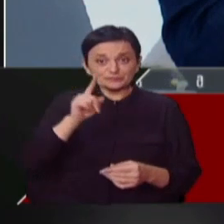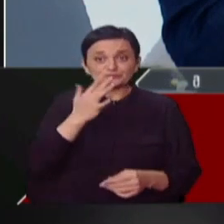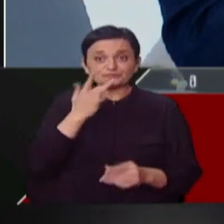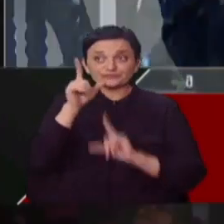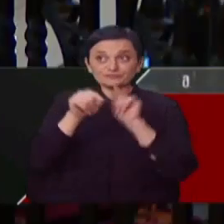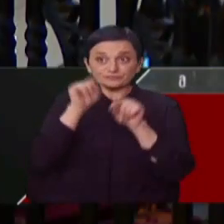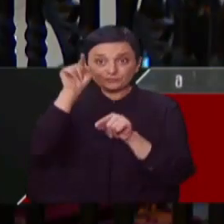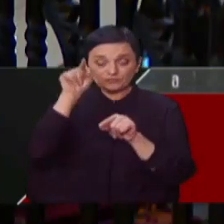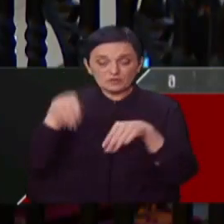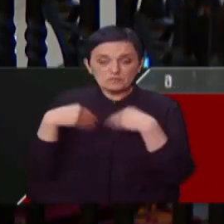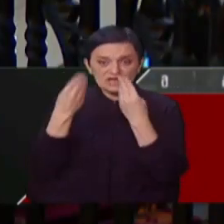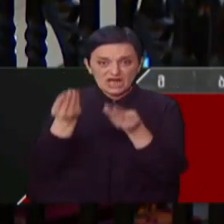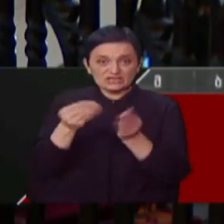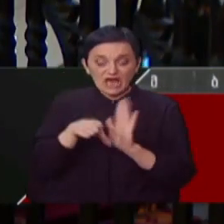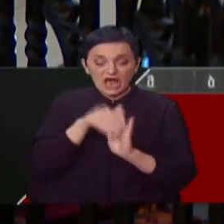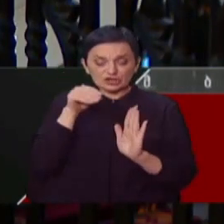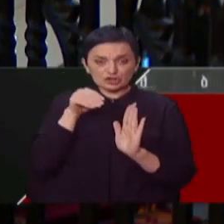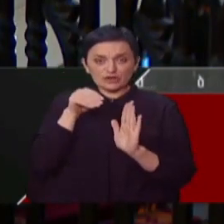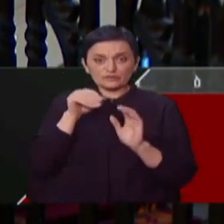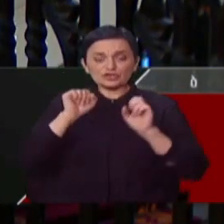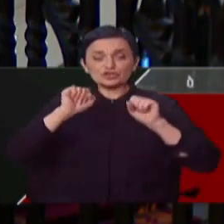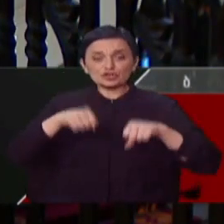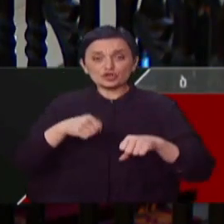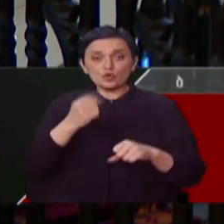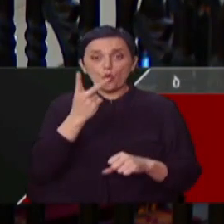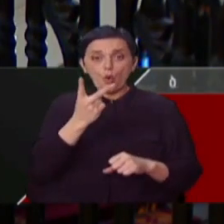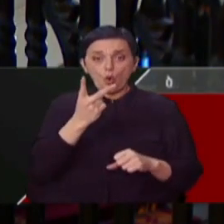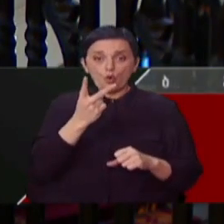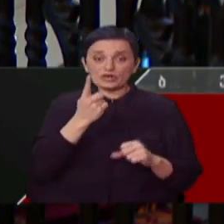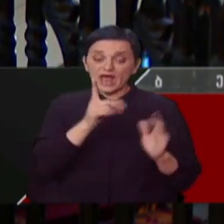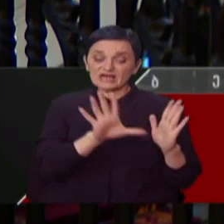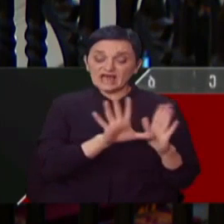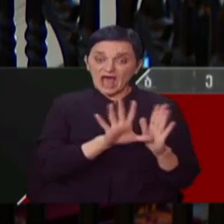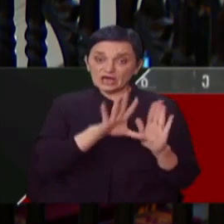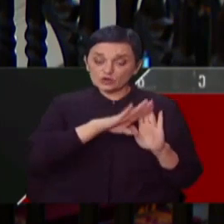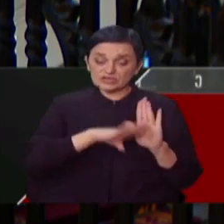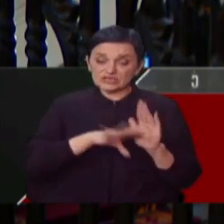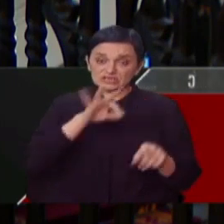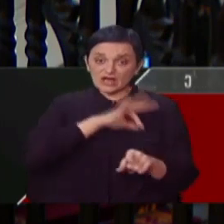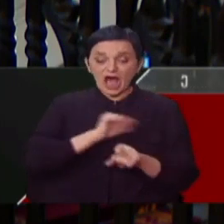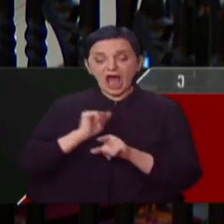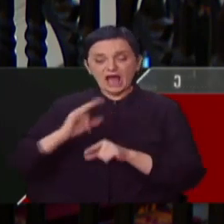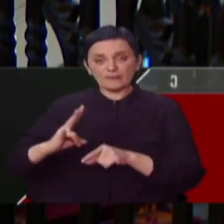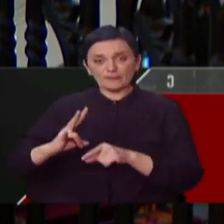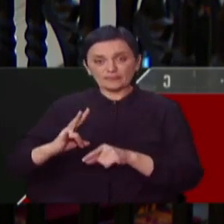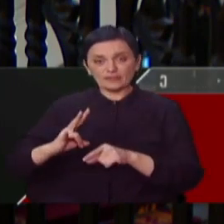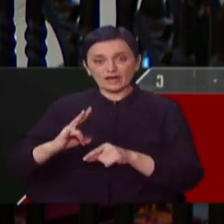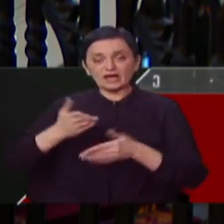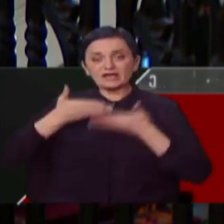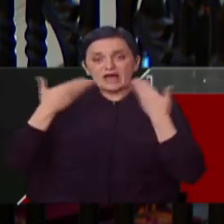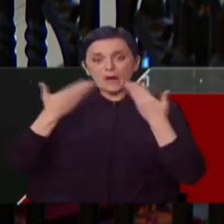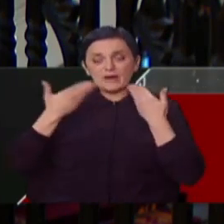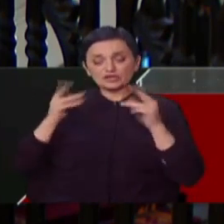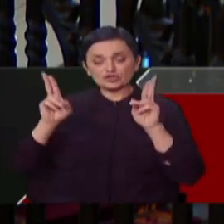ემიგრანტებს მიეცეთ არჩევნებში მონაწილეობის შესაძლებლობა. ორი ვარიანტი: ერთი ელექტრონული სისტემის გამოყენებით, ან